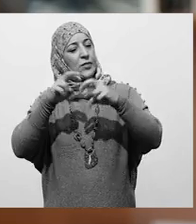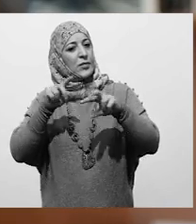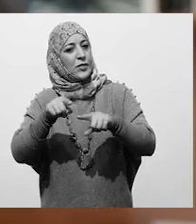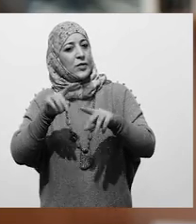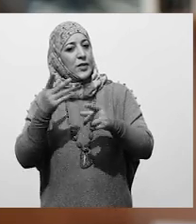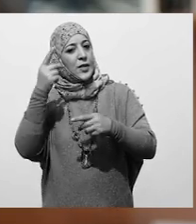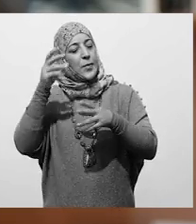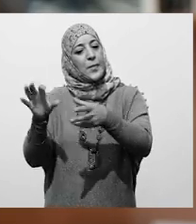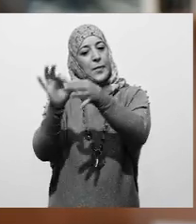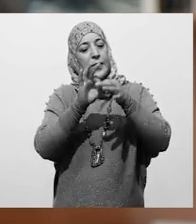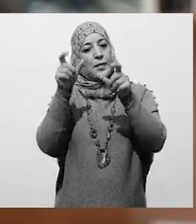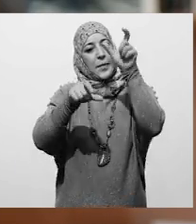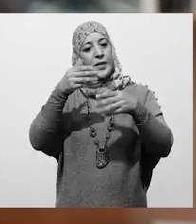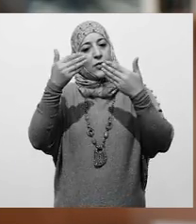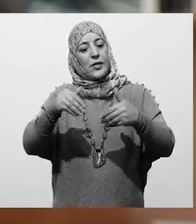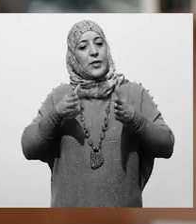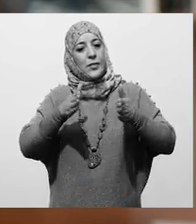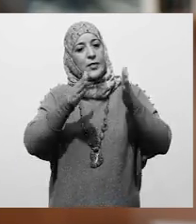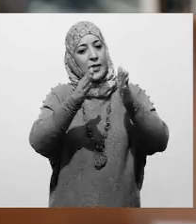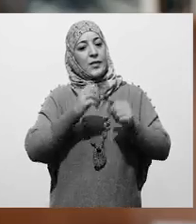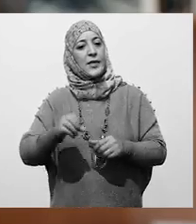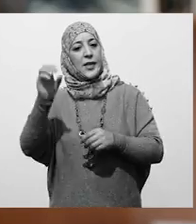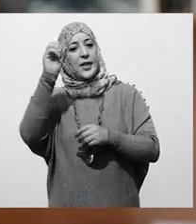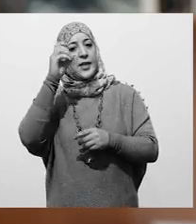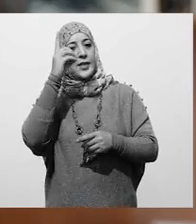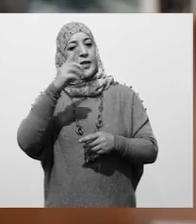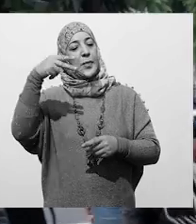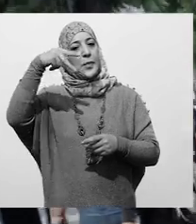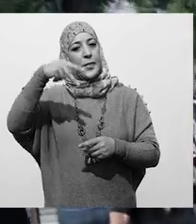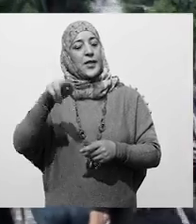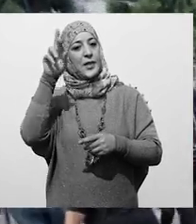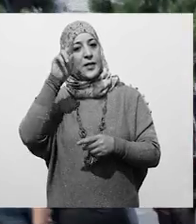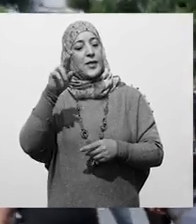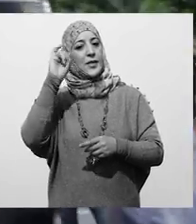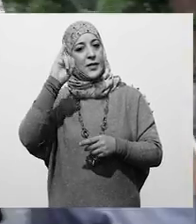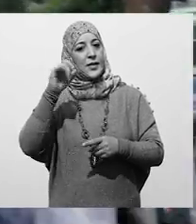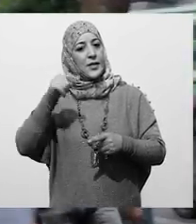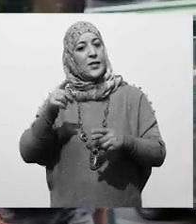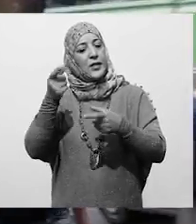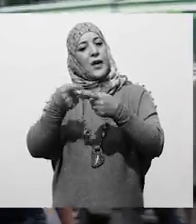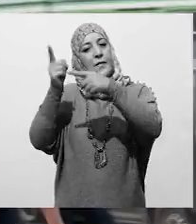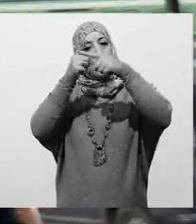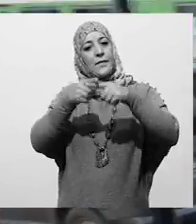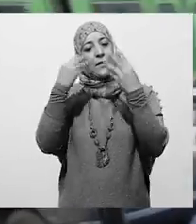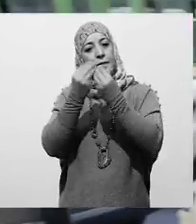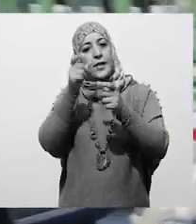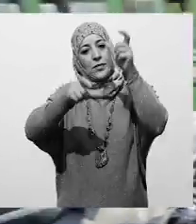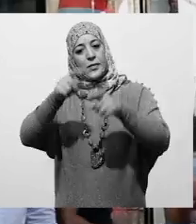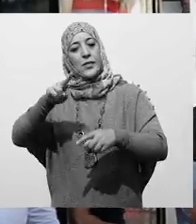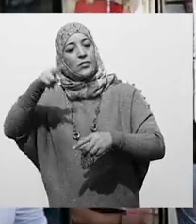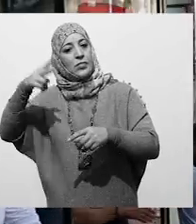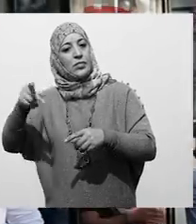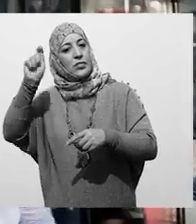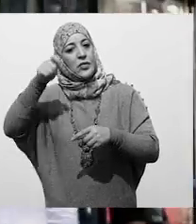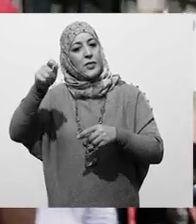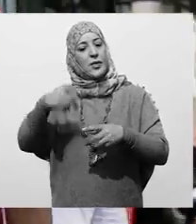Cette recherche elle a été menée par des personnes handicapées, selon la méthodologie d'IRPI. Les enquêteurs ont questionné d'autres personnes handicapées, les